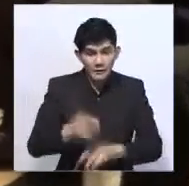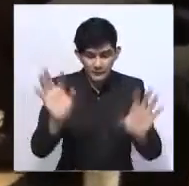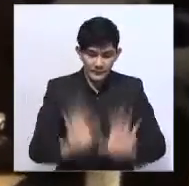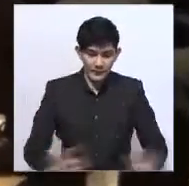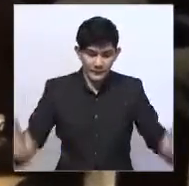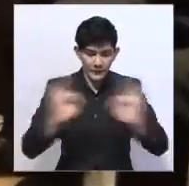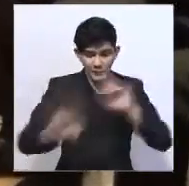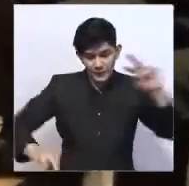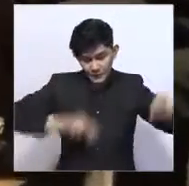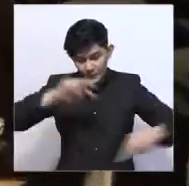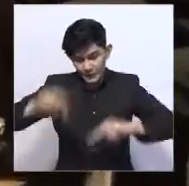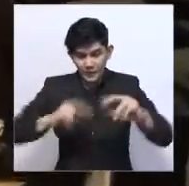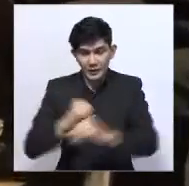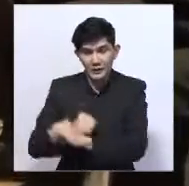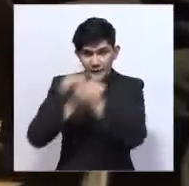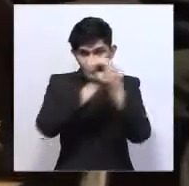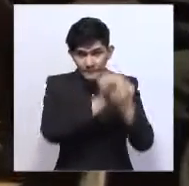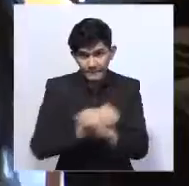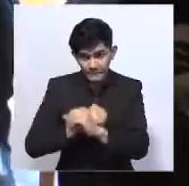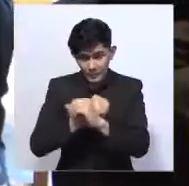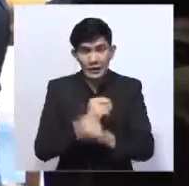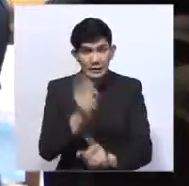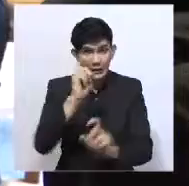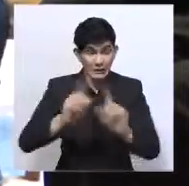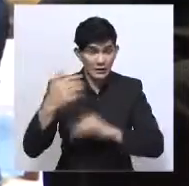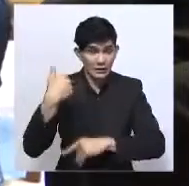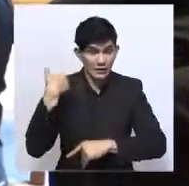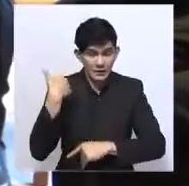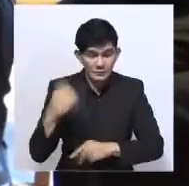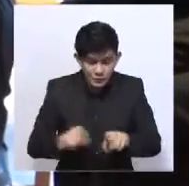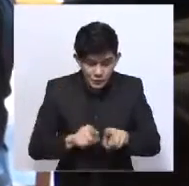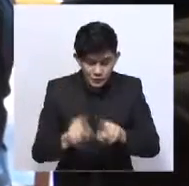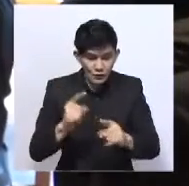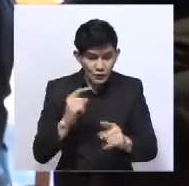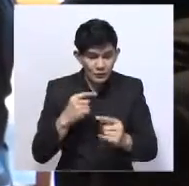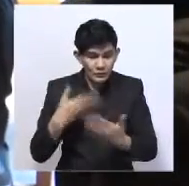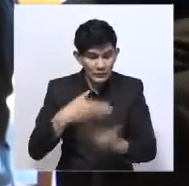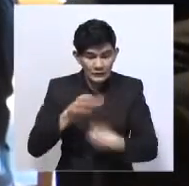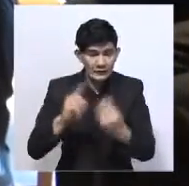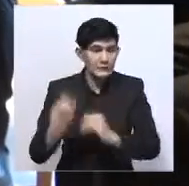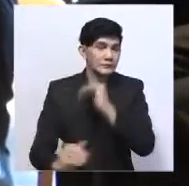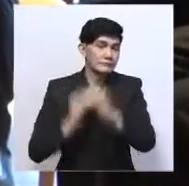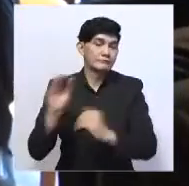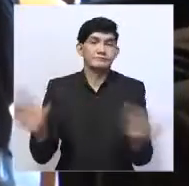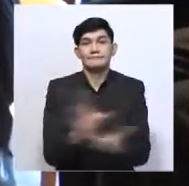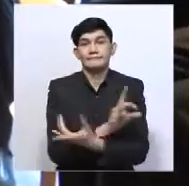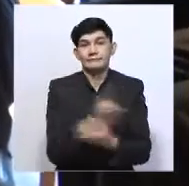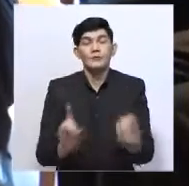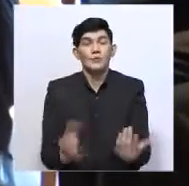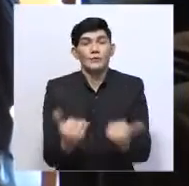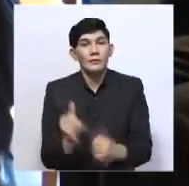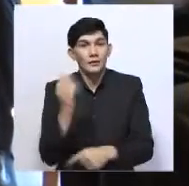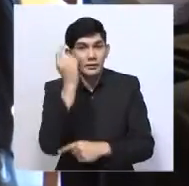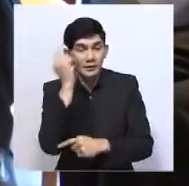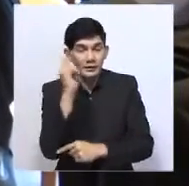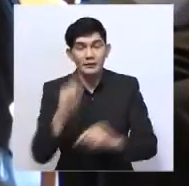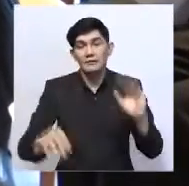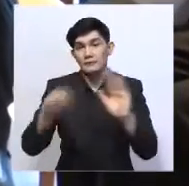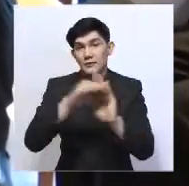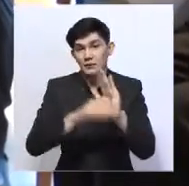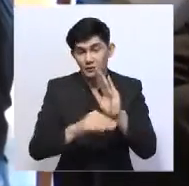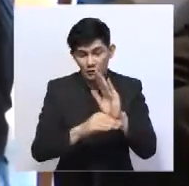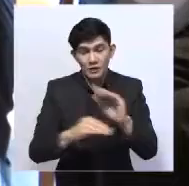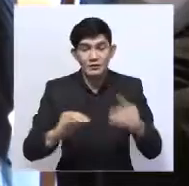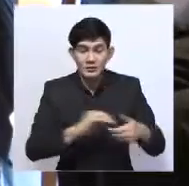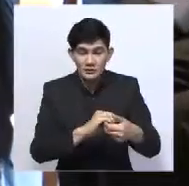ควรเน้นการดูแลรักษาความปลอดภัยในพื้นที่ควบคู่กับการพัฒนาเศรษฐกิจและมิติทางสังคมอีกทั้งเห็นว่ากระบวน